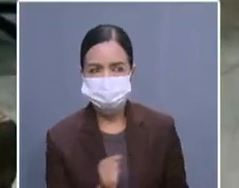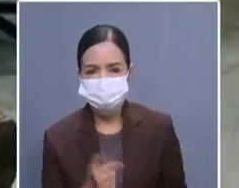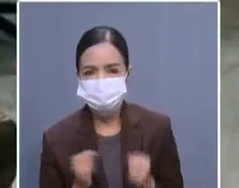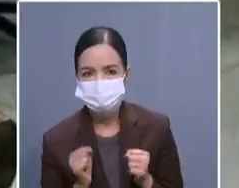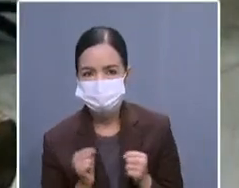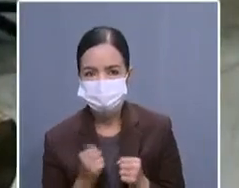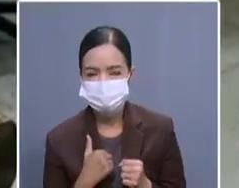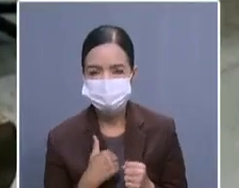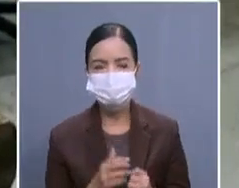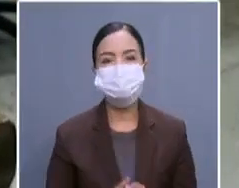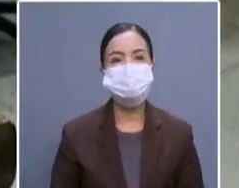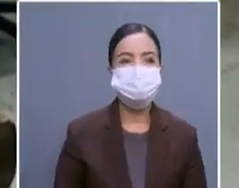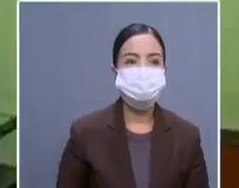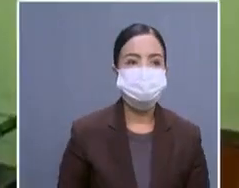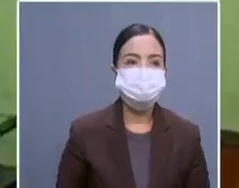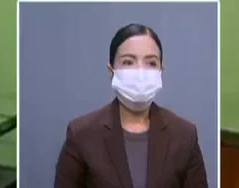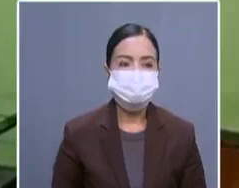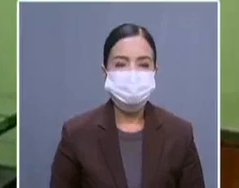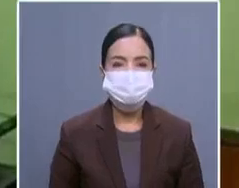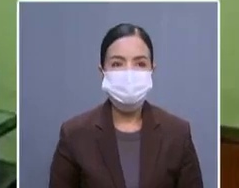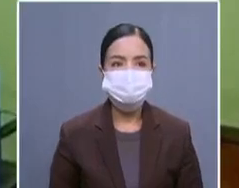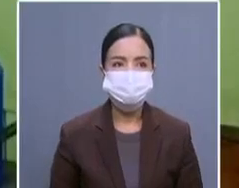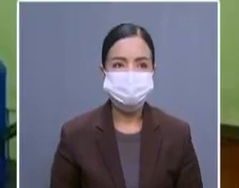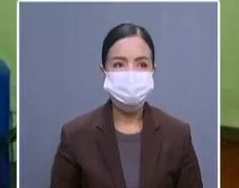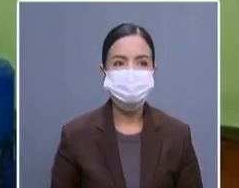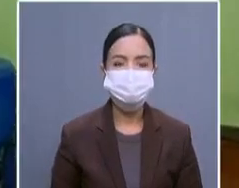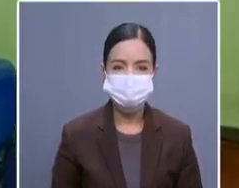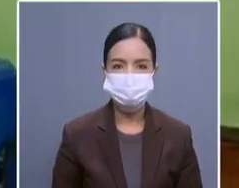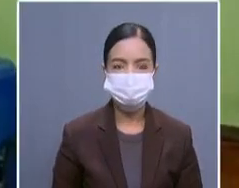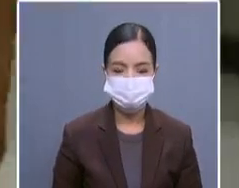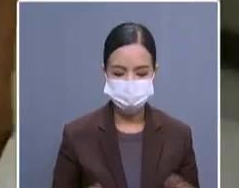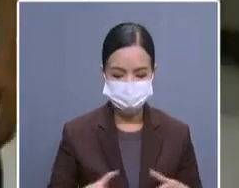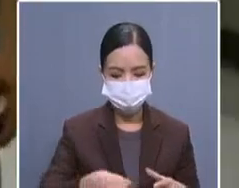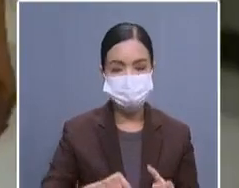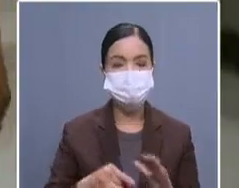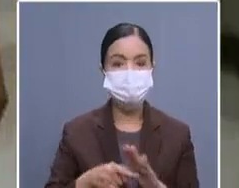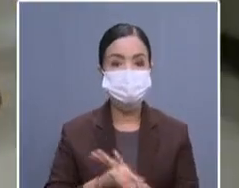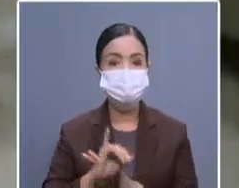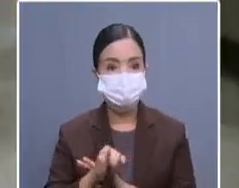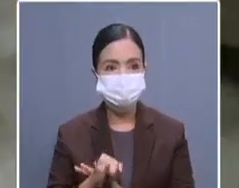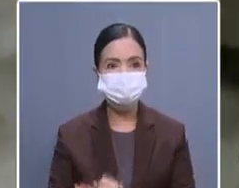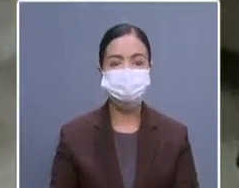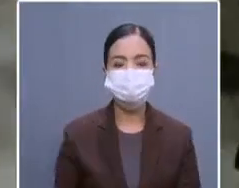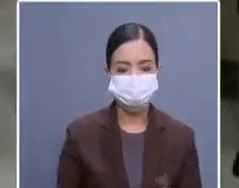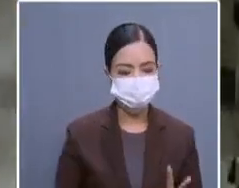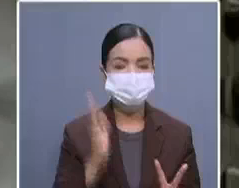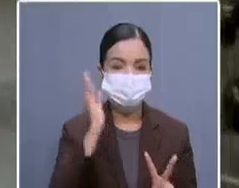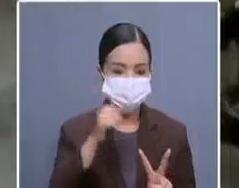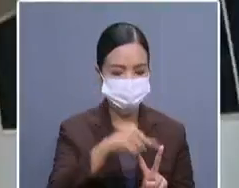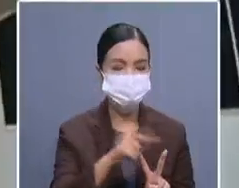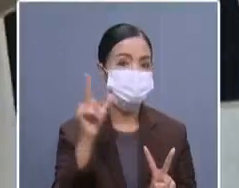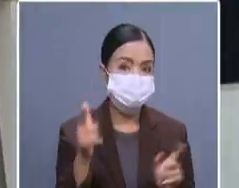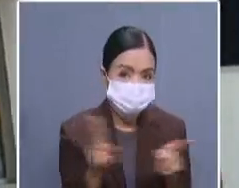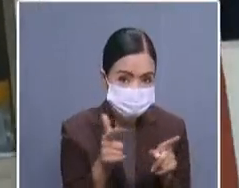นเรียกทรัพย์แบบนี้ตามมาอีกหรือเปล่าทางด้านทีมสืบสวนค่ะภูธรจังหวัดจันทบุรีก็ได้นำตัวนายเล็กและผู้เสียหายนะคะไปตรวจส